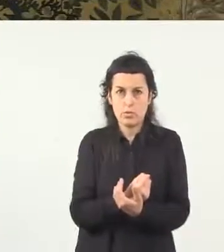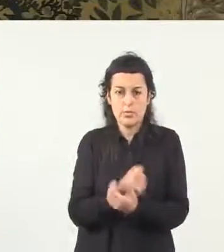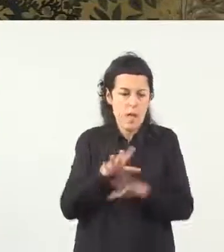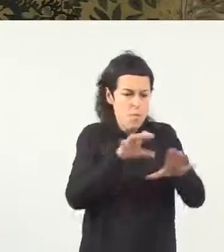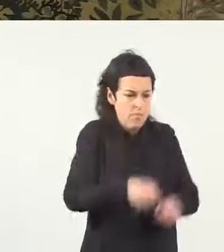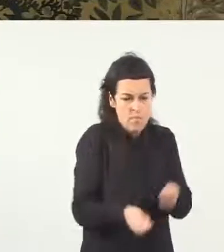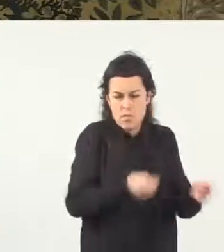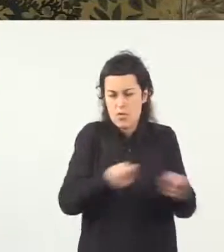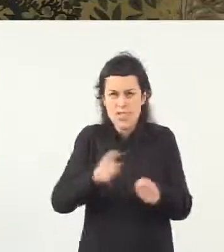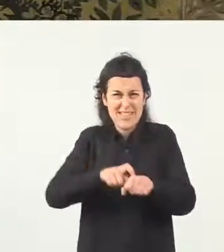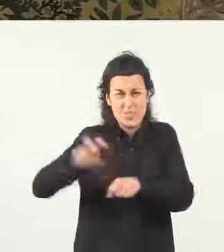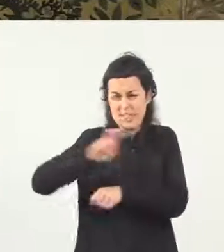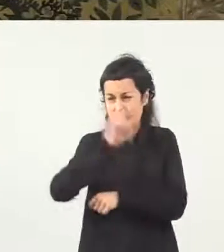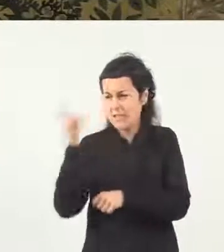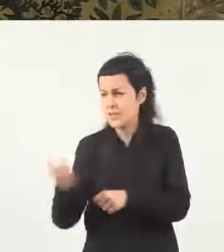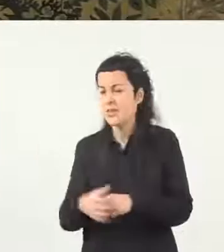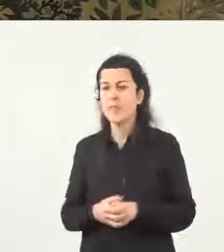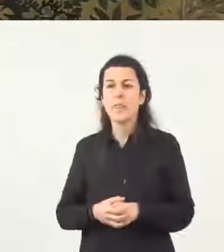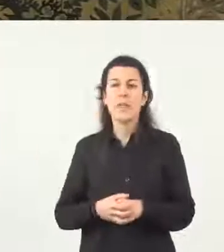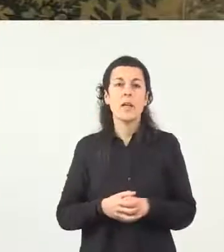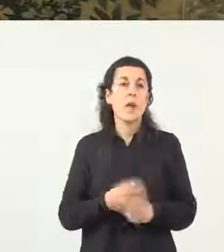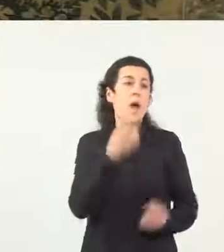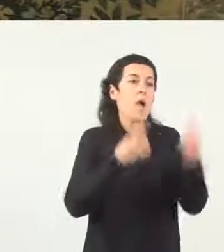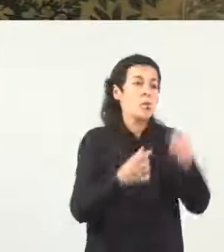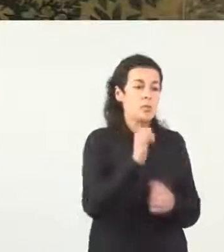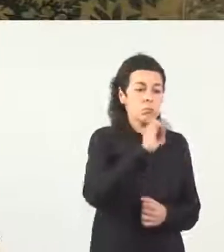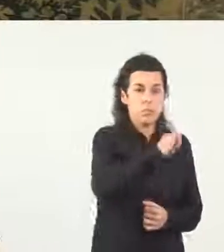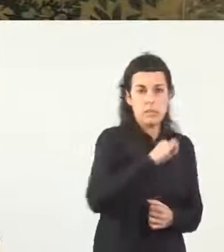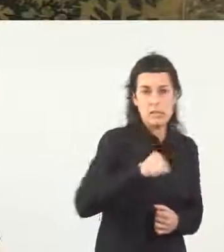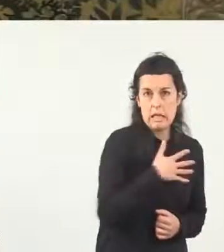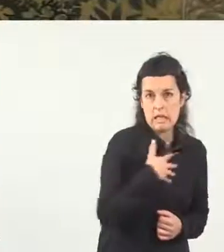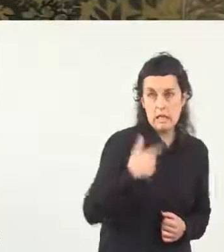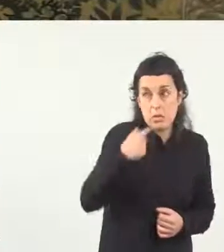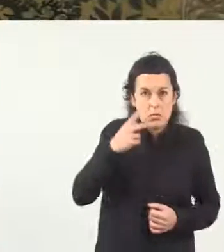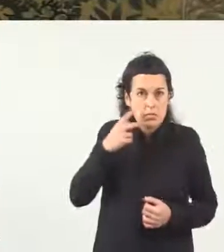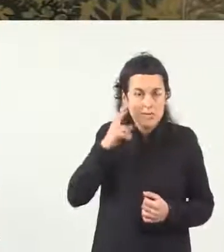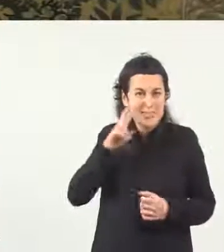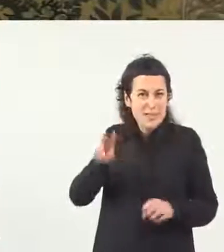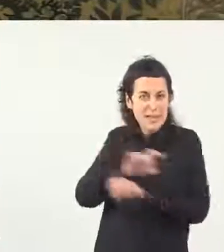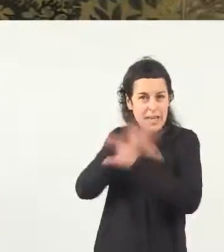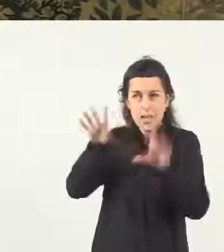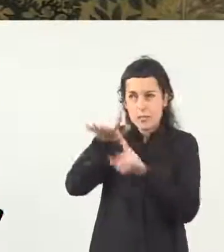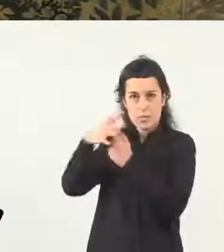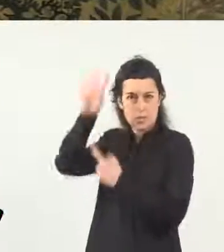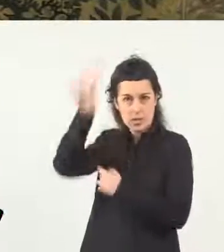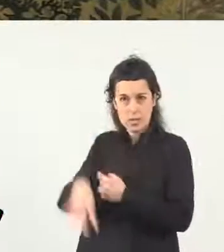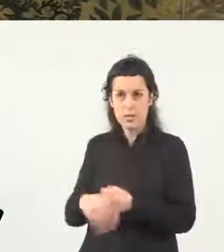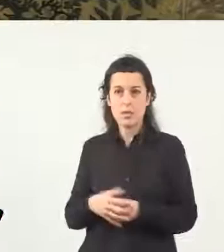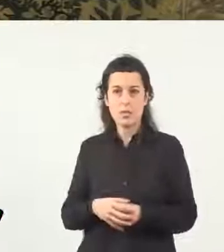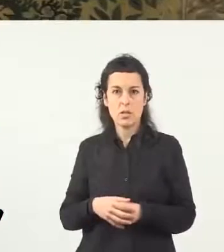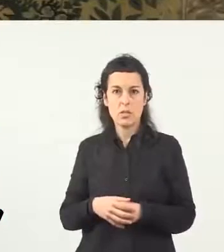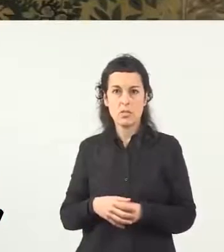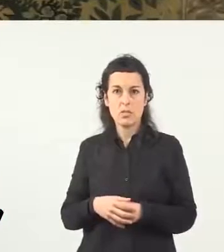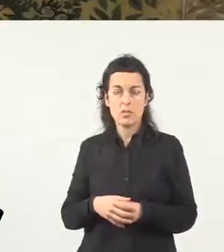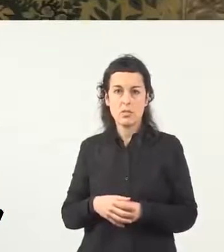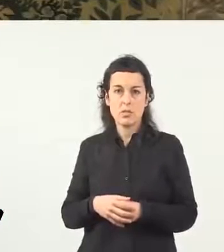kolonialitateak ditugu. Ez da, independentzia nahi dutenek, baukingo dituzte problemak, ikusten ari gara segartatzen ari dan Katalunian, eta aplikatu